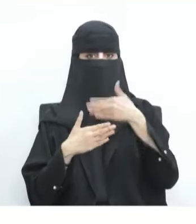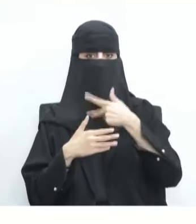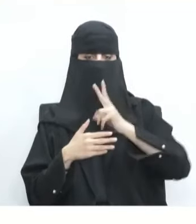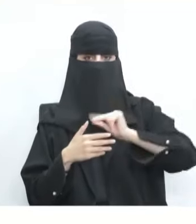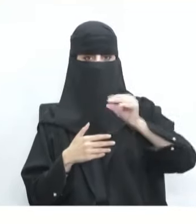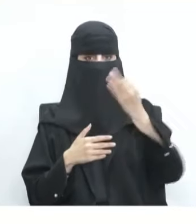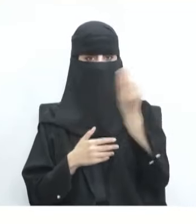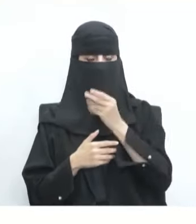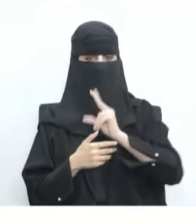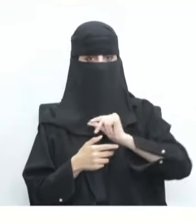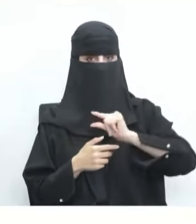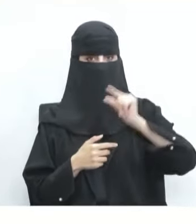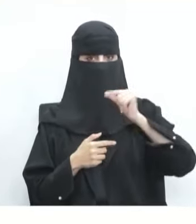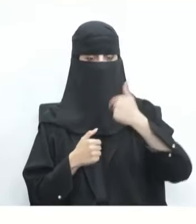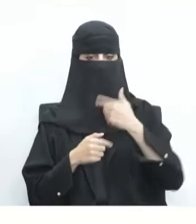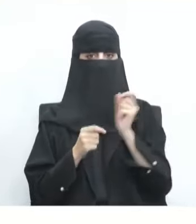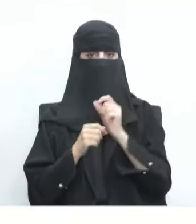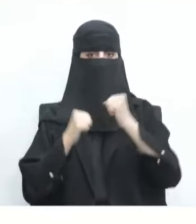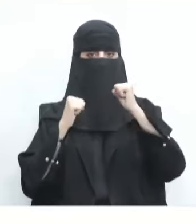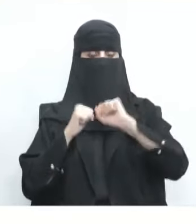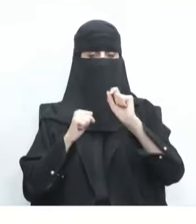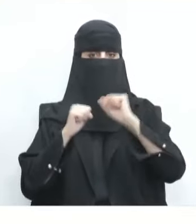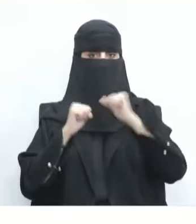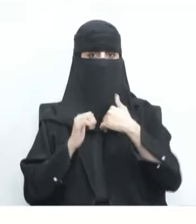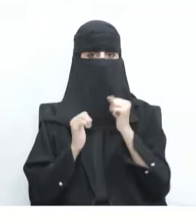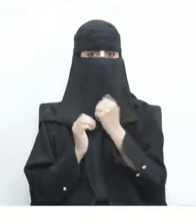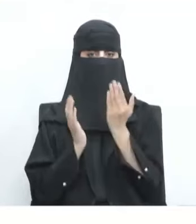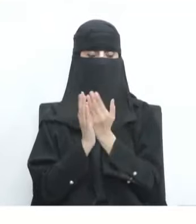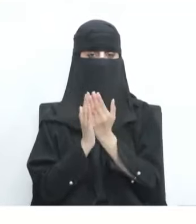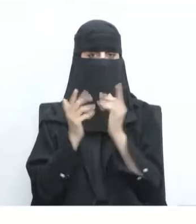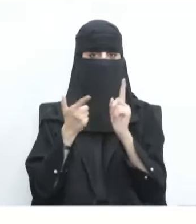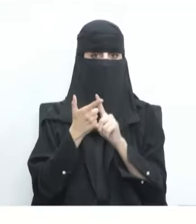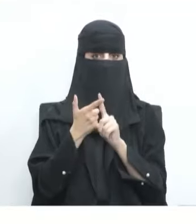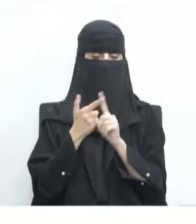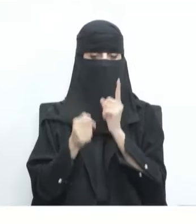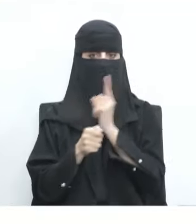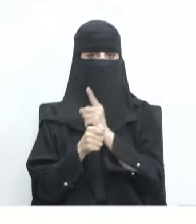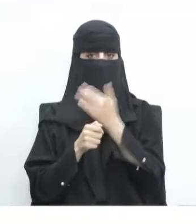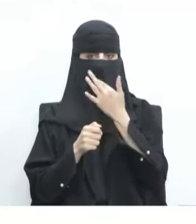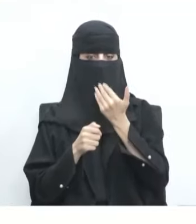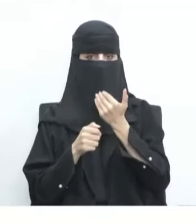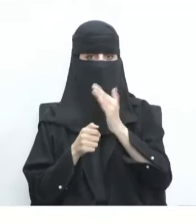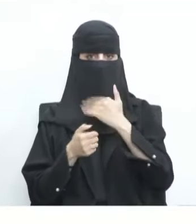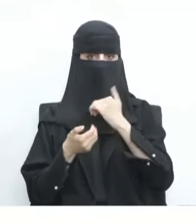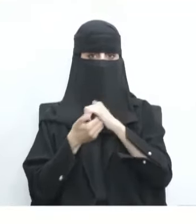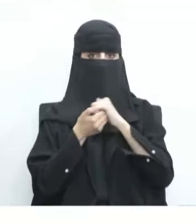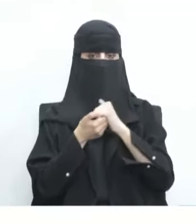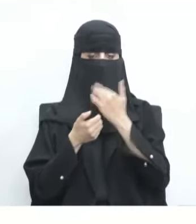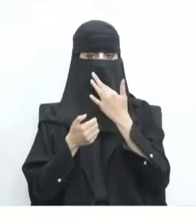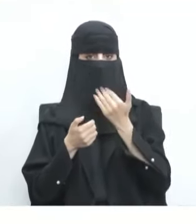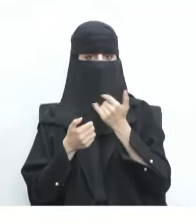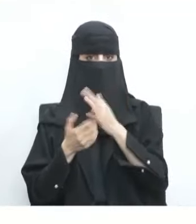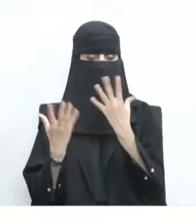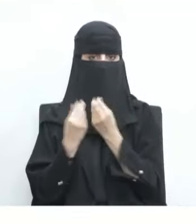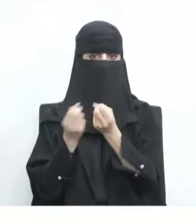مثلك وتصير مكتبتي مدرستي الثانيه ومعلمتي الدائمه وصديقتي التي